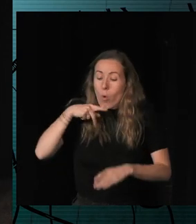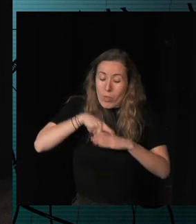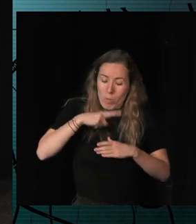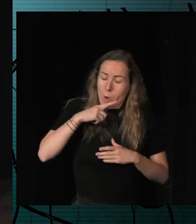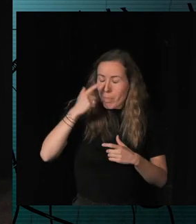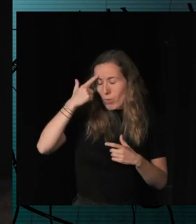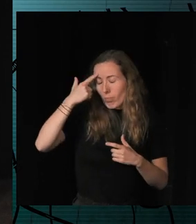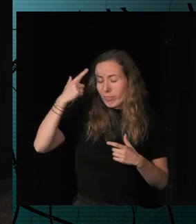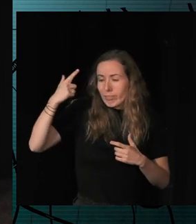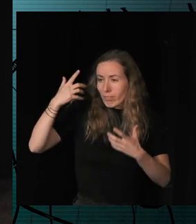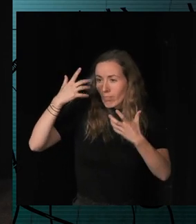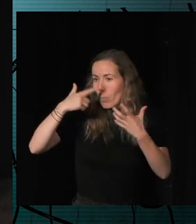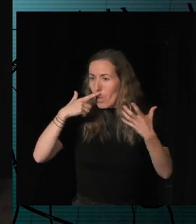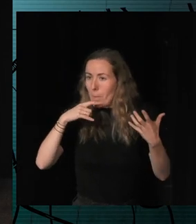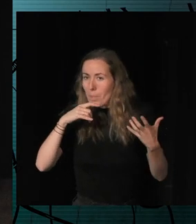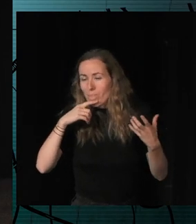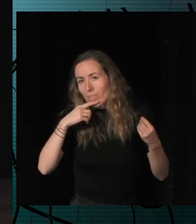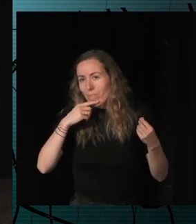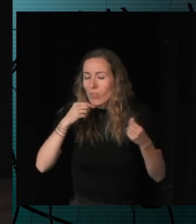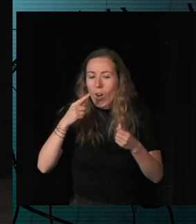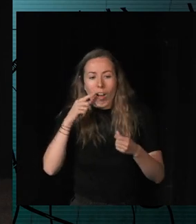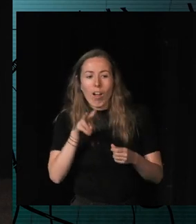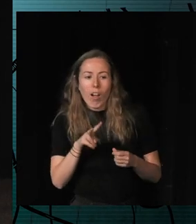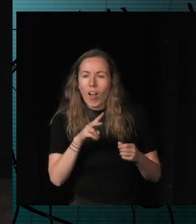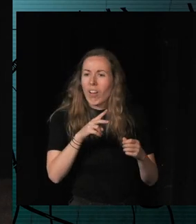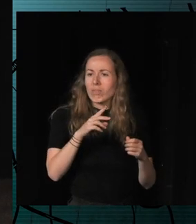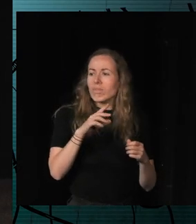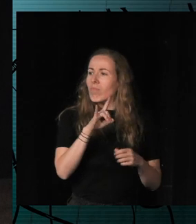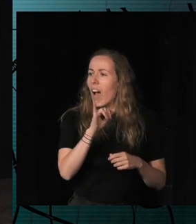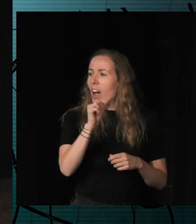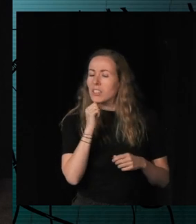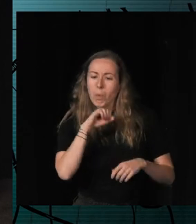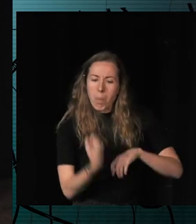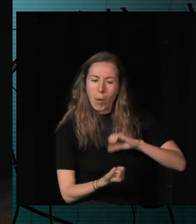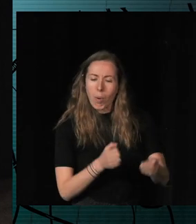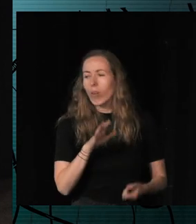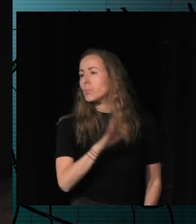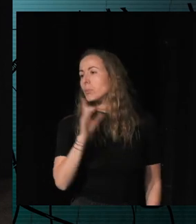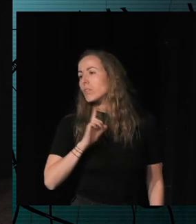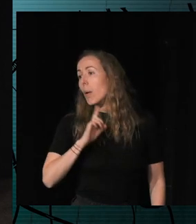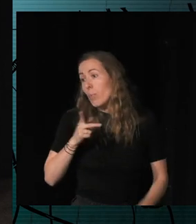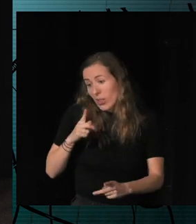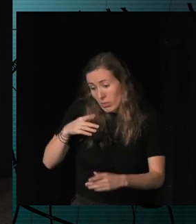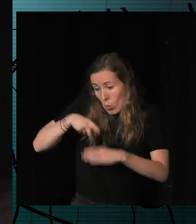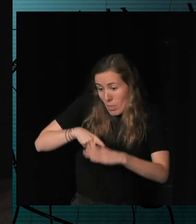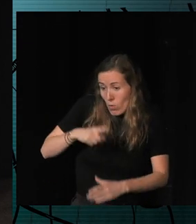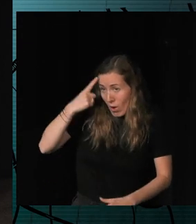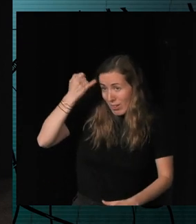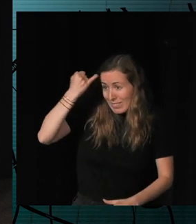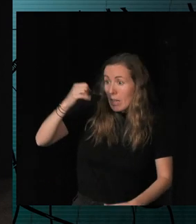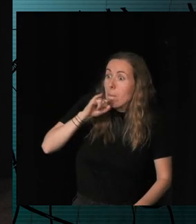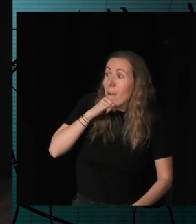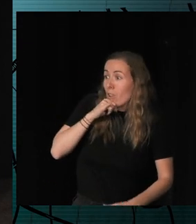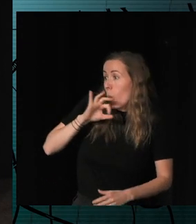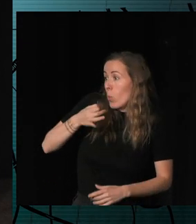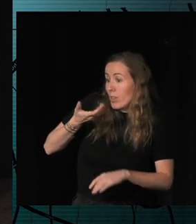disais Damien de il a vu des très très féminins dans le personnage de Harry quand il jouait au 1 mais en soit il a juste je trouve écrit